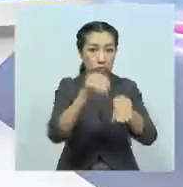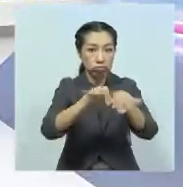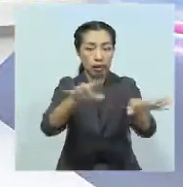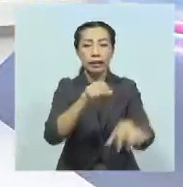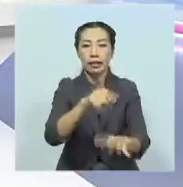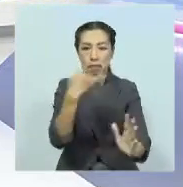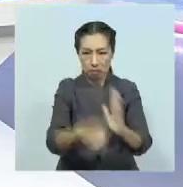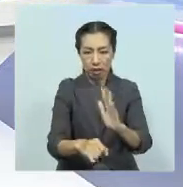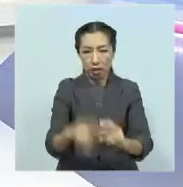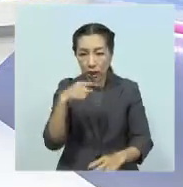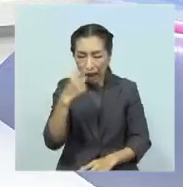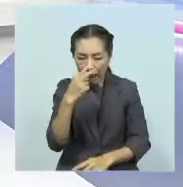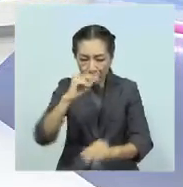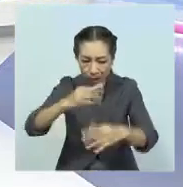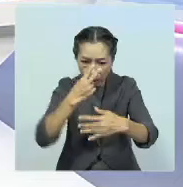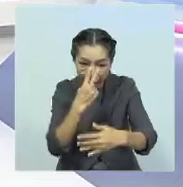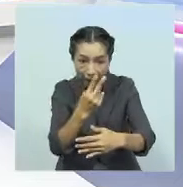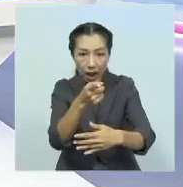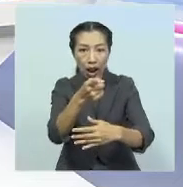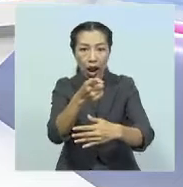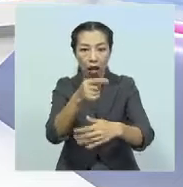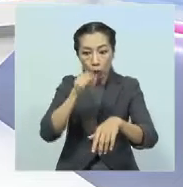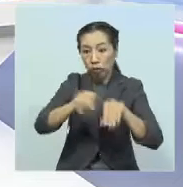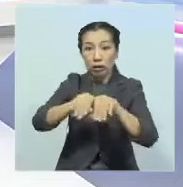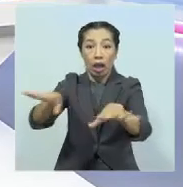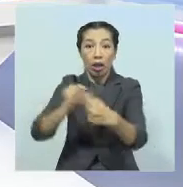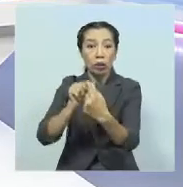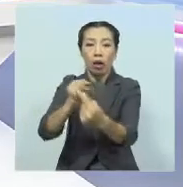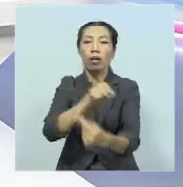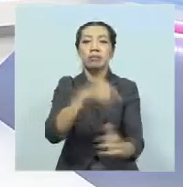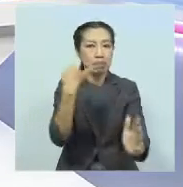ส่วนคนที่แชร์มีความผิดไม่ต่างกับคนที่โพสต์นะครับ ค่ะ